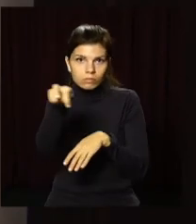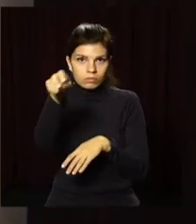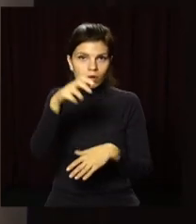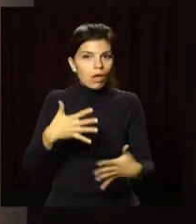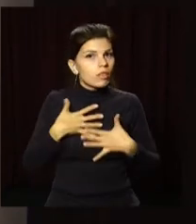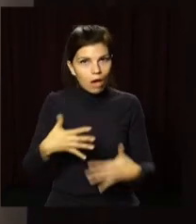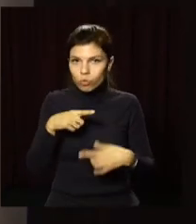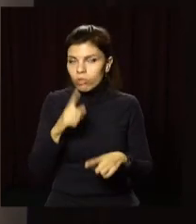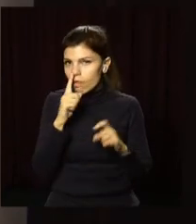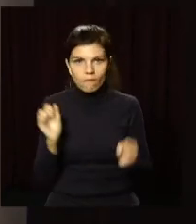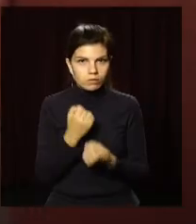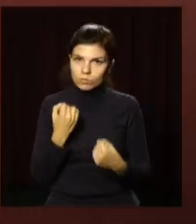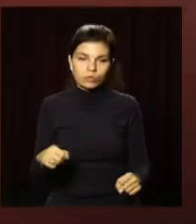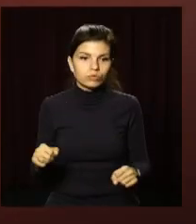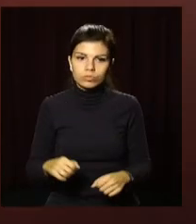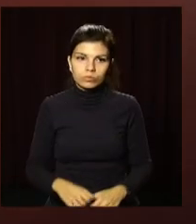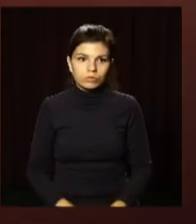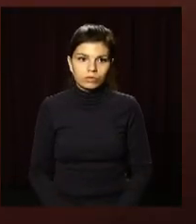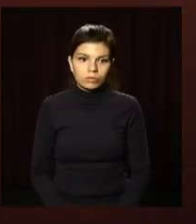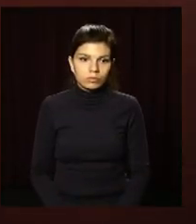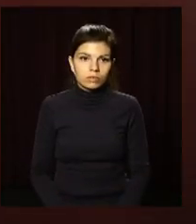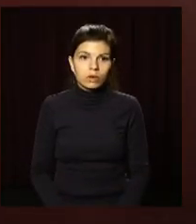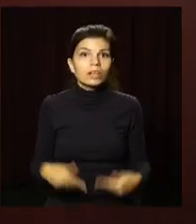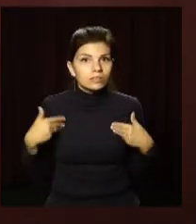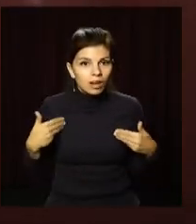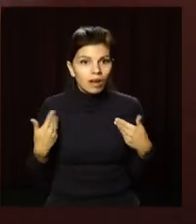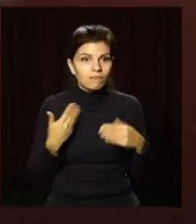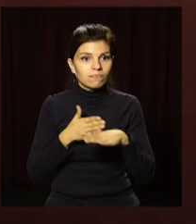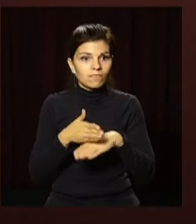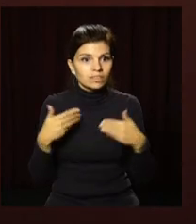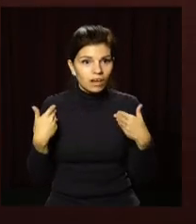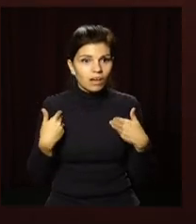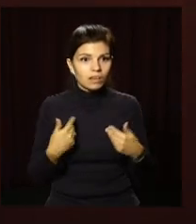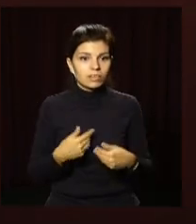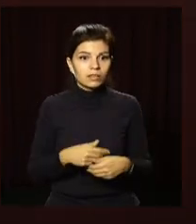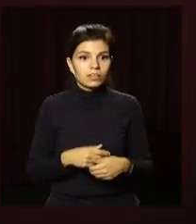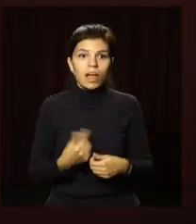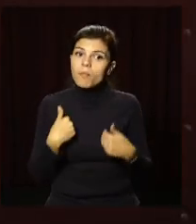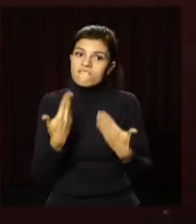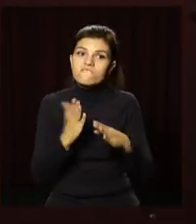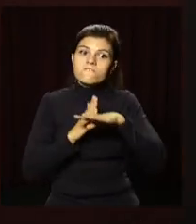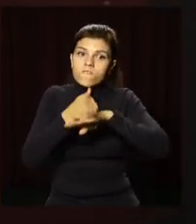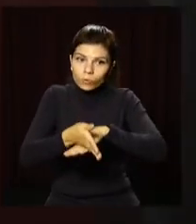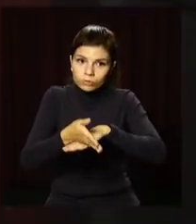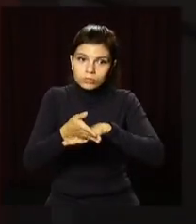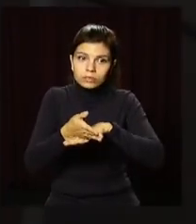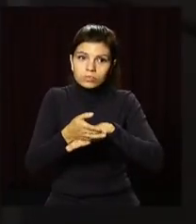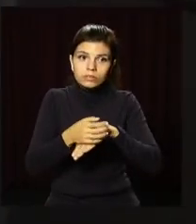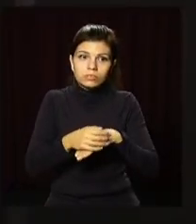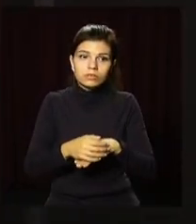Дихати тут просто неможливо. Здравствуйте. Добрий день. А мы к вам в гости.